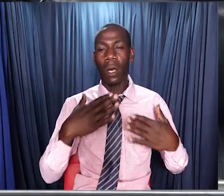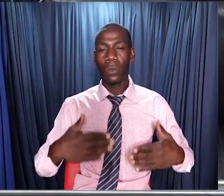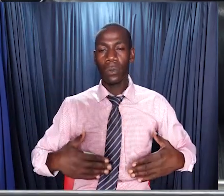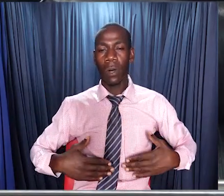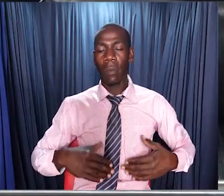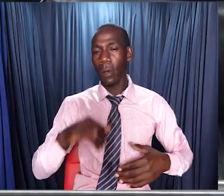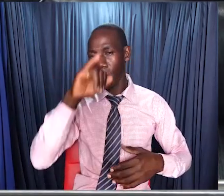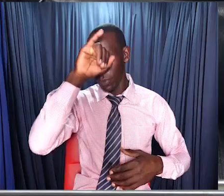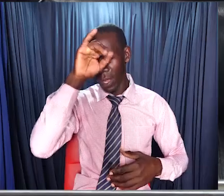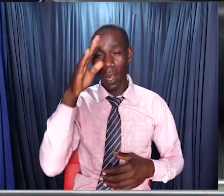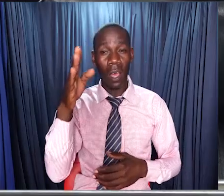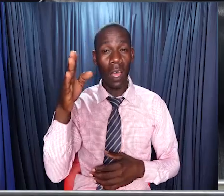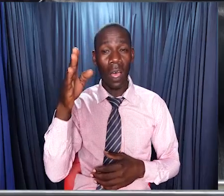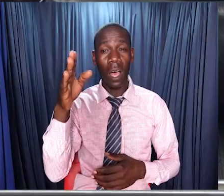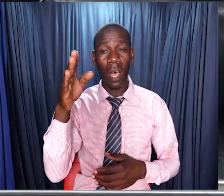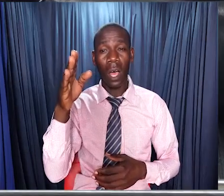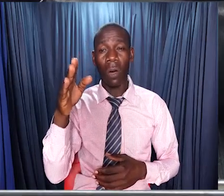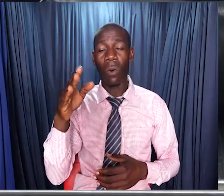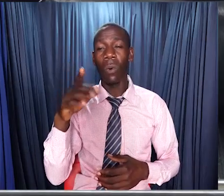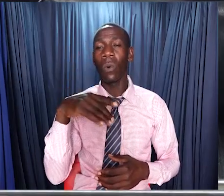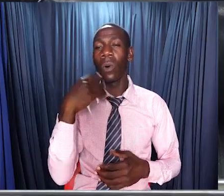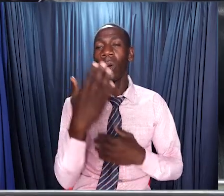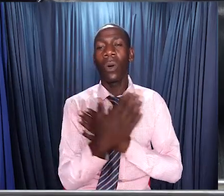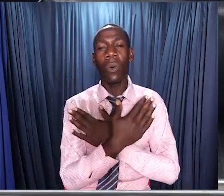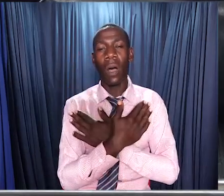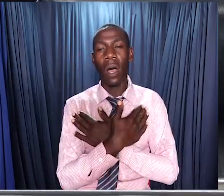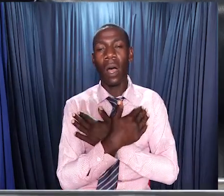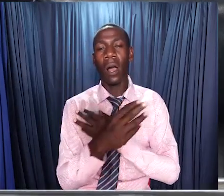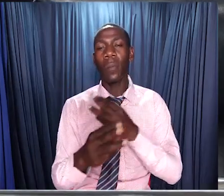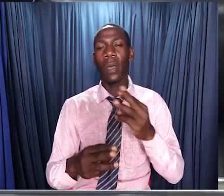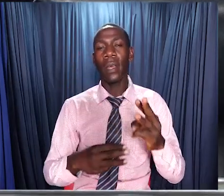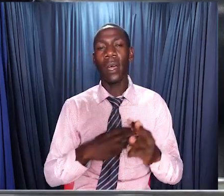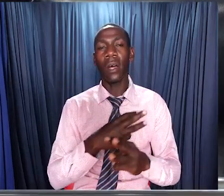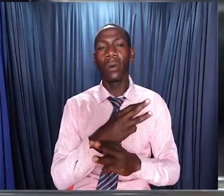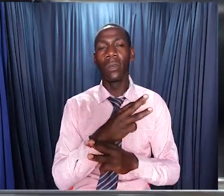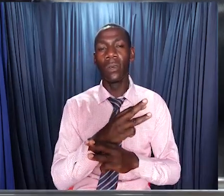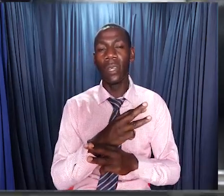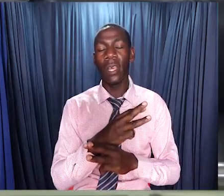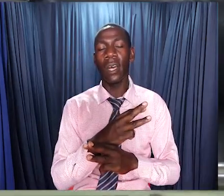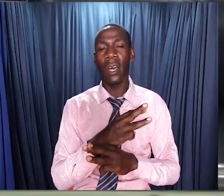Watu wangekudharau wapendao wapendao